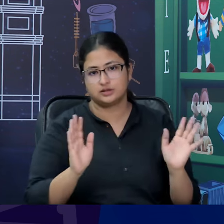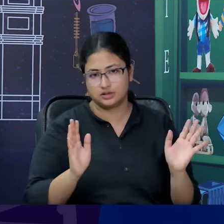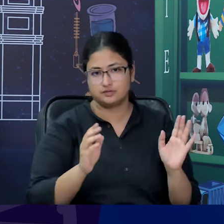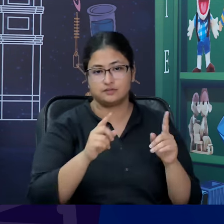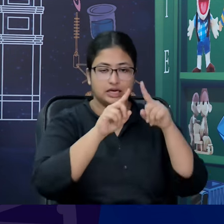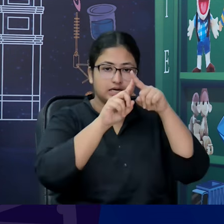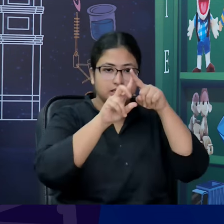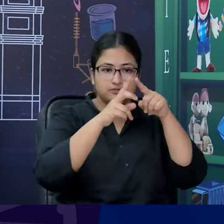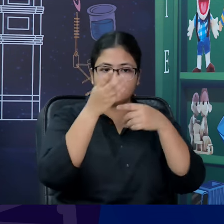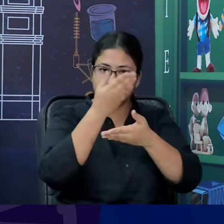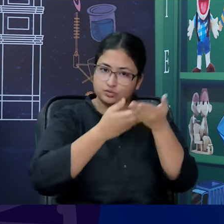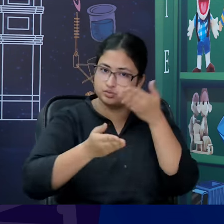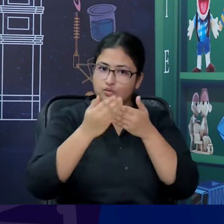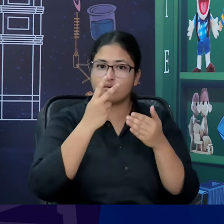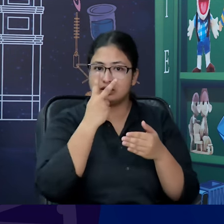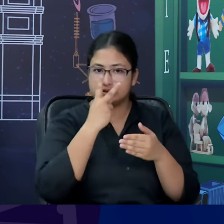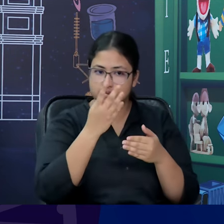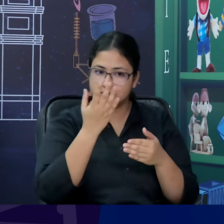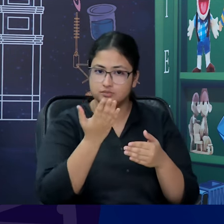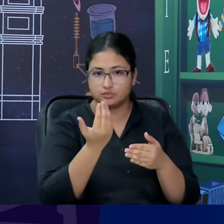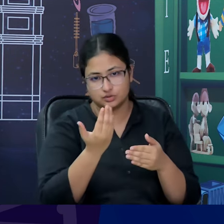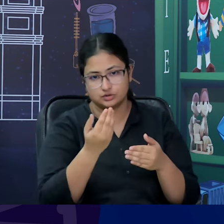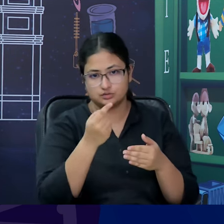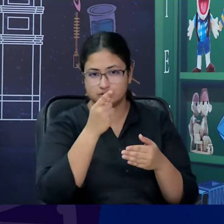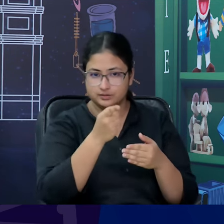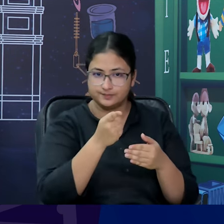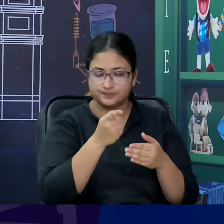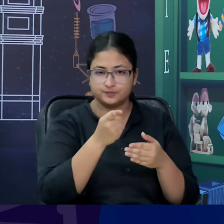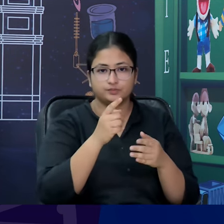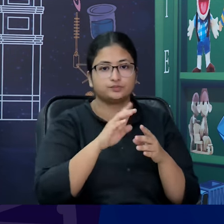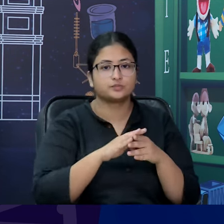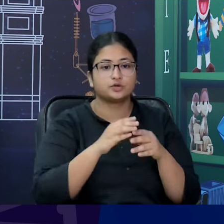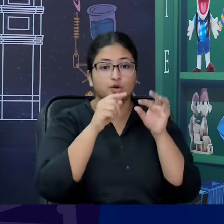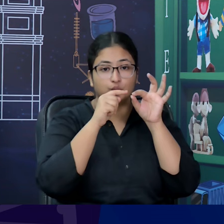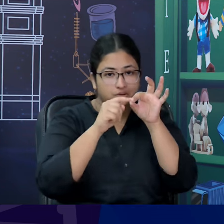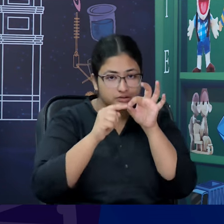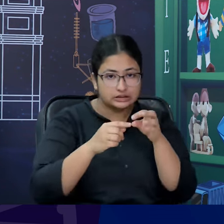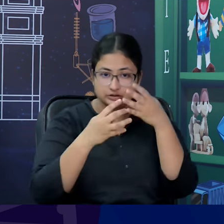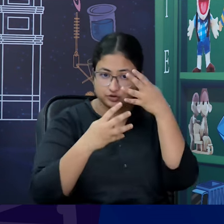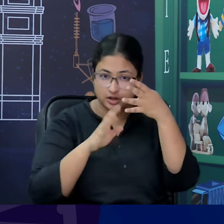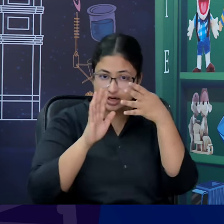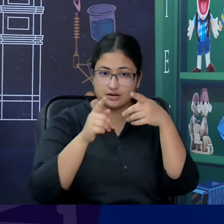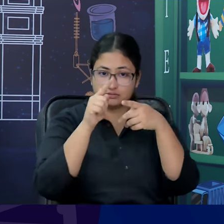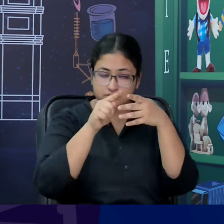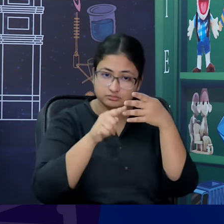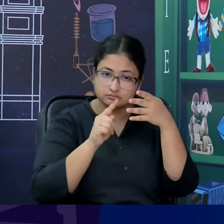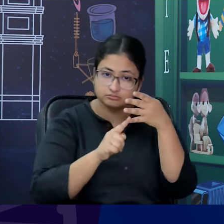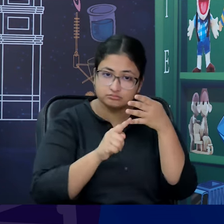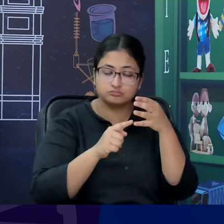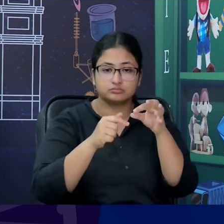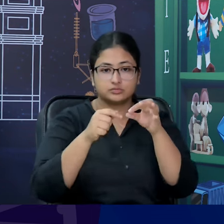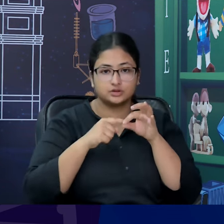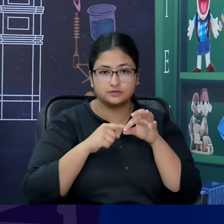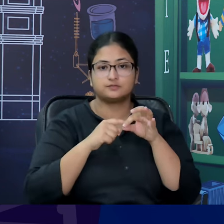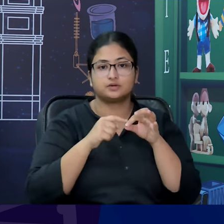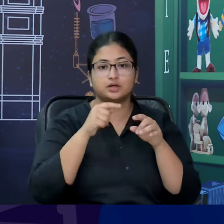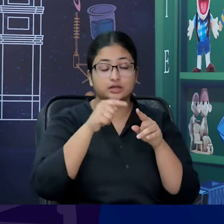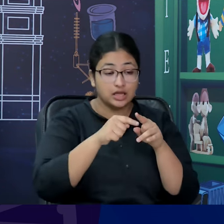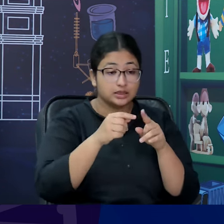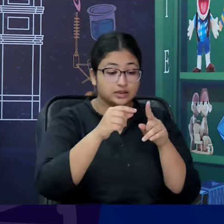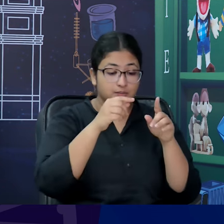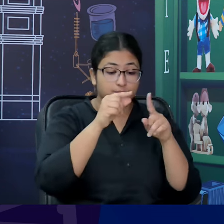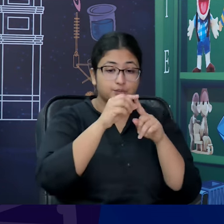सामने स्क्रीन पर देख रहे हैं कविता के संदर्भ में बिना मुरझाए महकने के माने क्या होते हैं कविता और बच्चे को समानांतर रखने